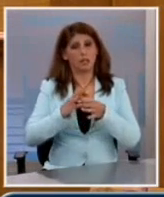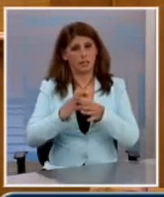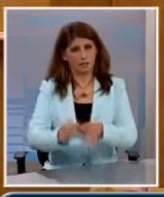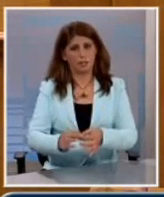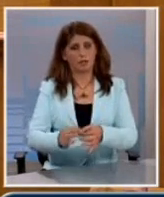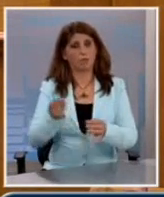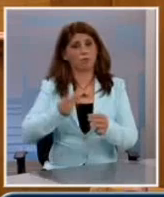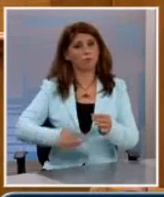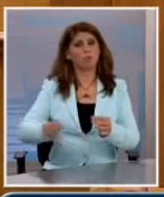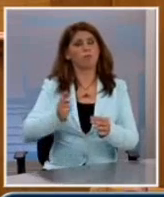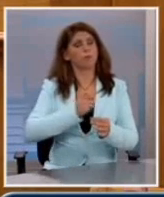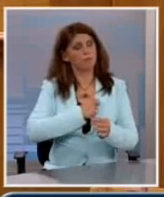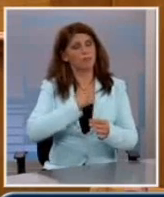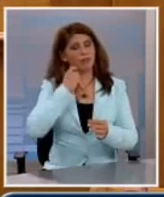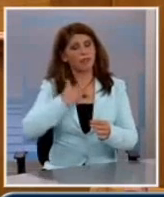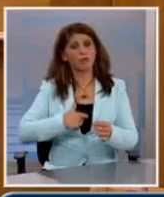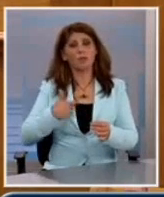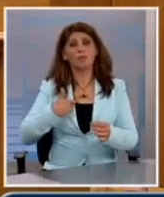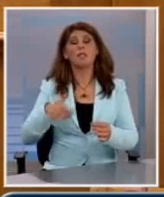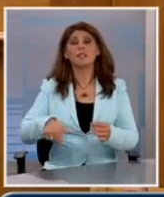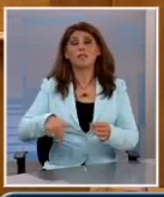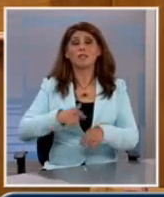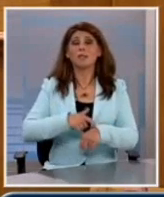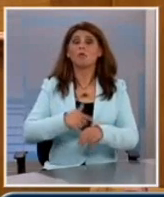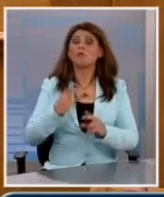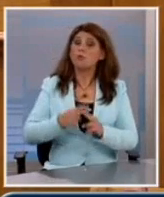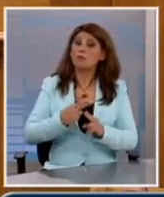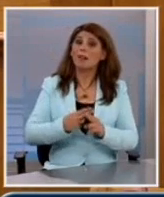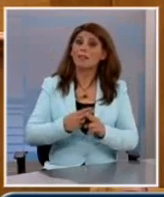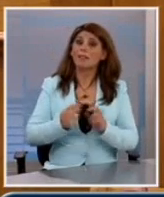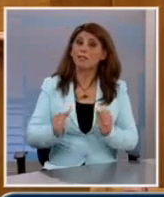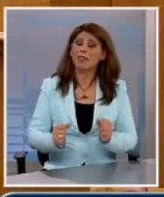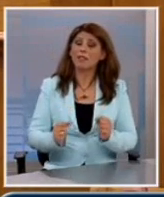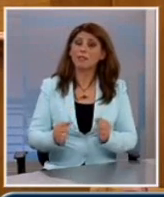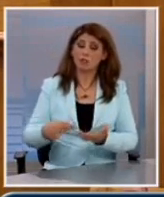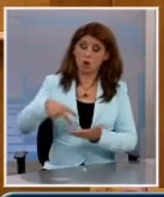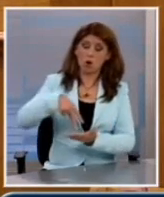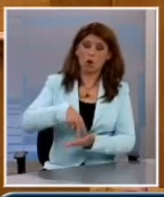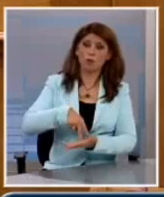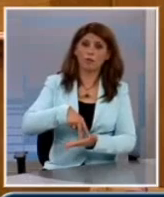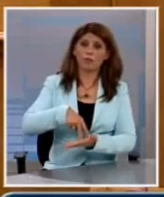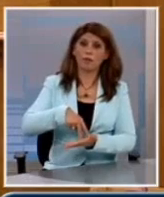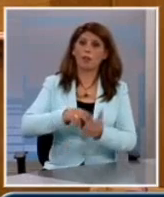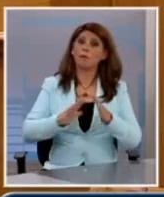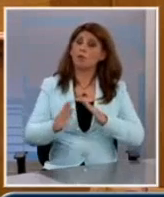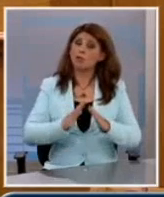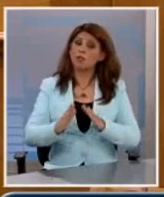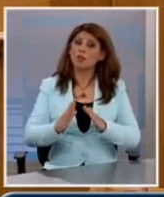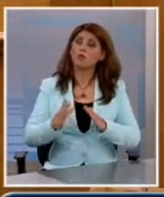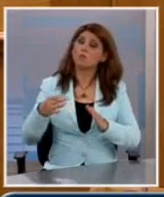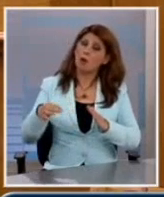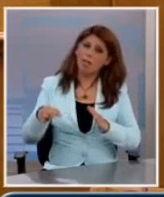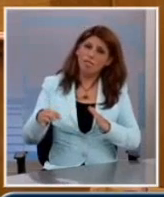με περισσότερη αυτοπεποίθηση. Βρισκόμαστε στο πιο κρίσιμο σημείο. Στεκόμαστε όρθιοι, προστατεύουμε τους πιο